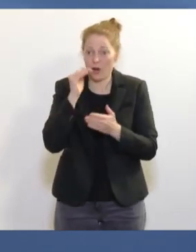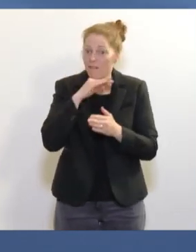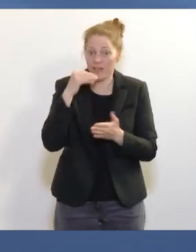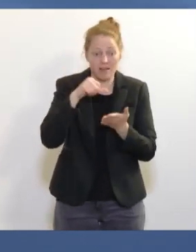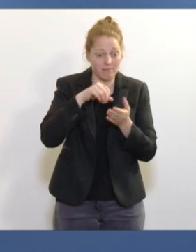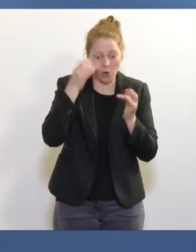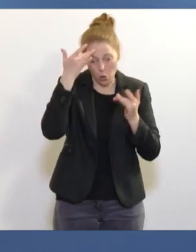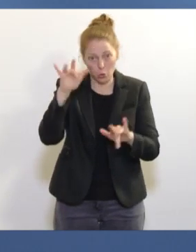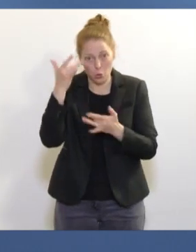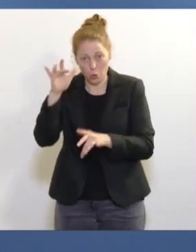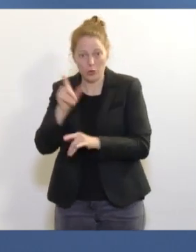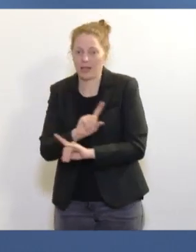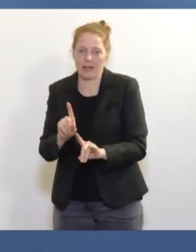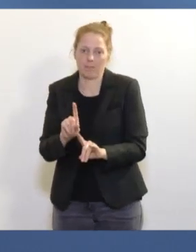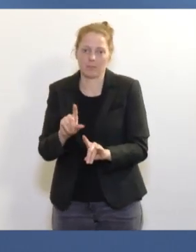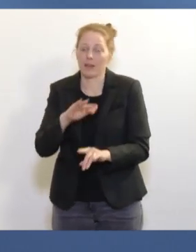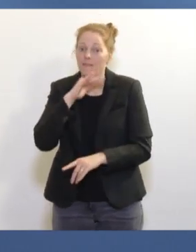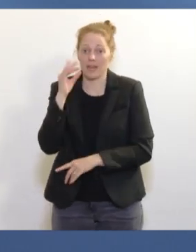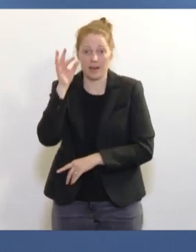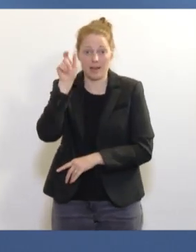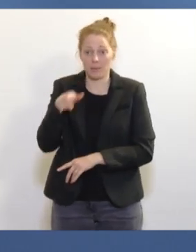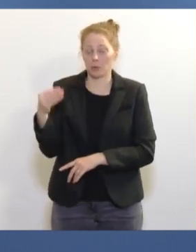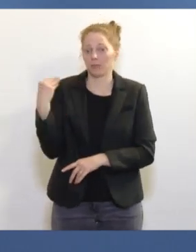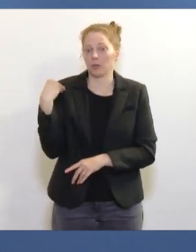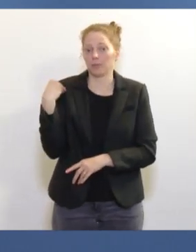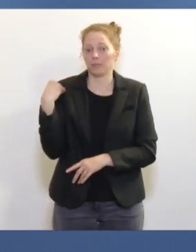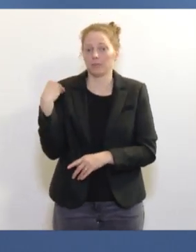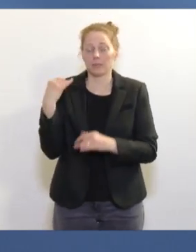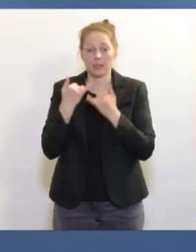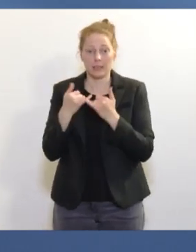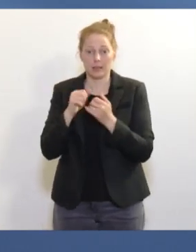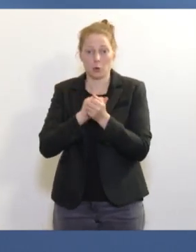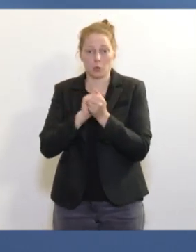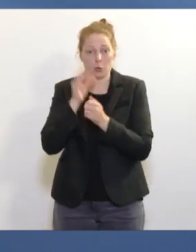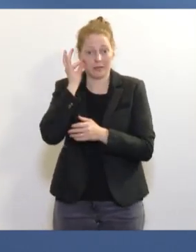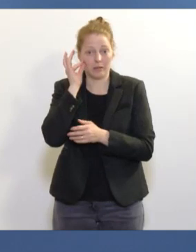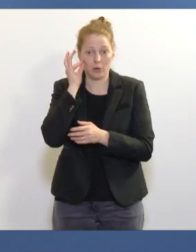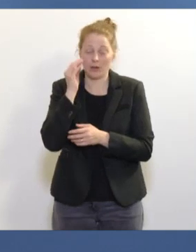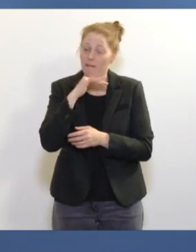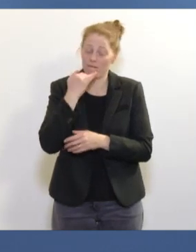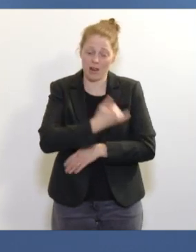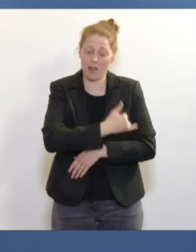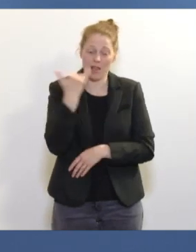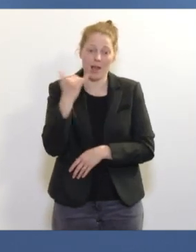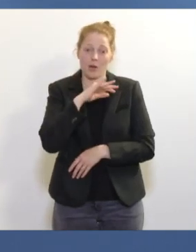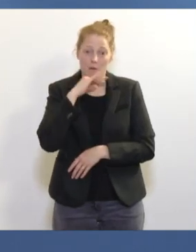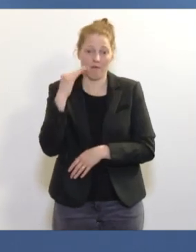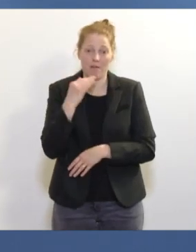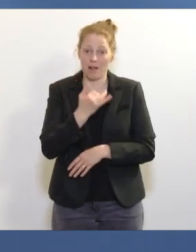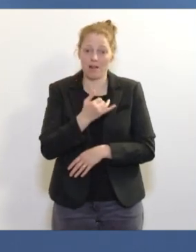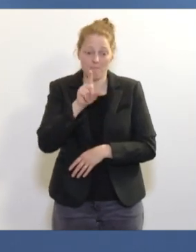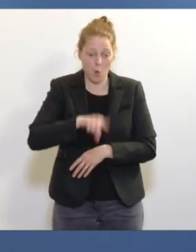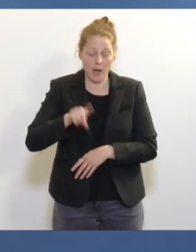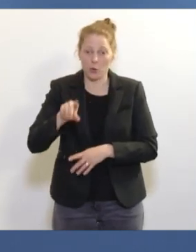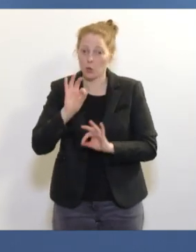hören, die mal gesagt haben, dass sie eine Geburtsfrau hätten, die ihnen nur während ganz vielen Jahren, viele Monate, einen ganz flotten Dienst gelegt